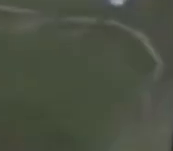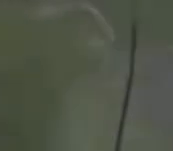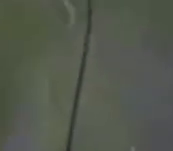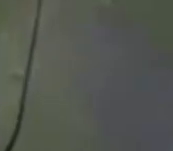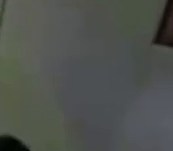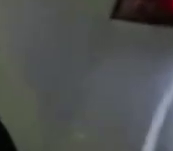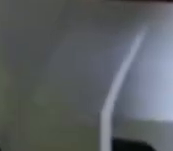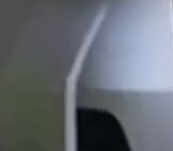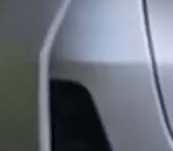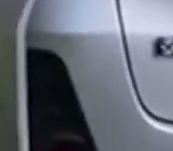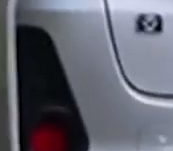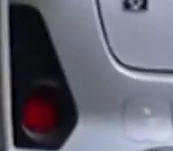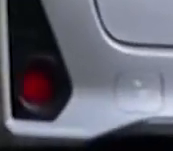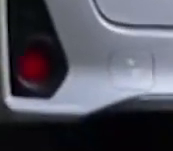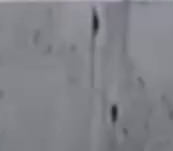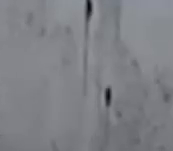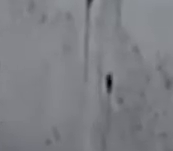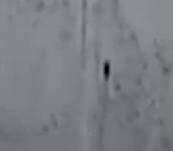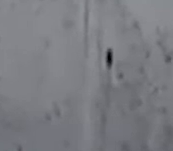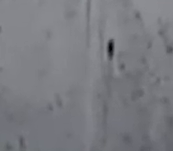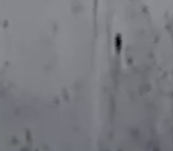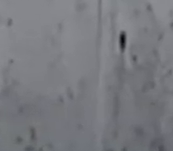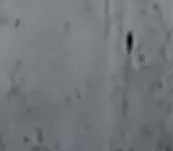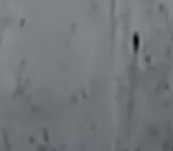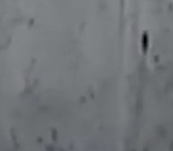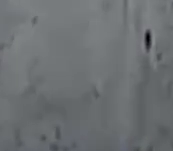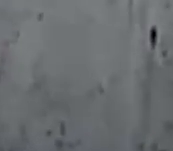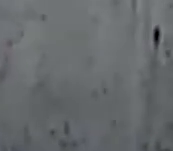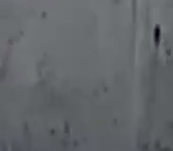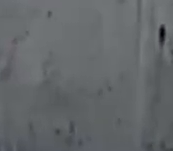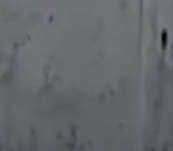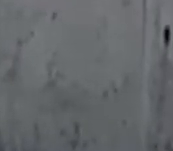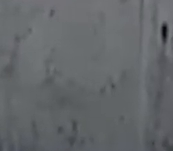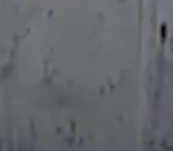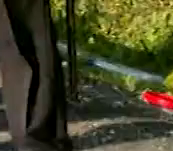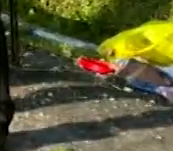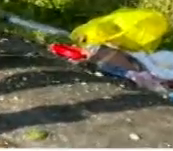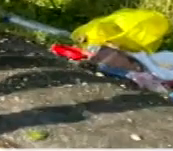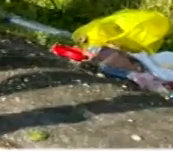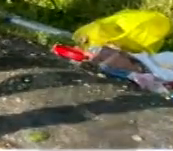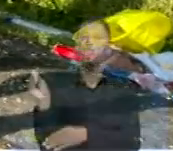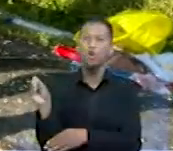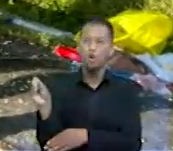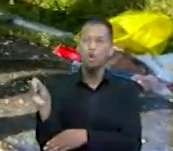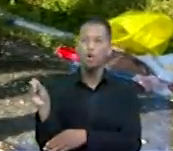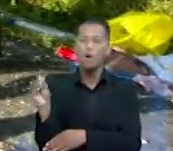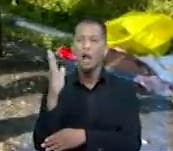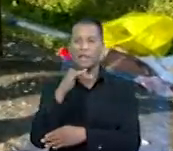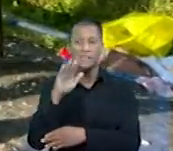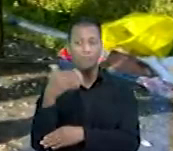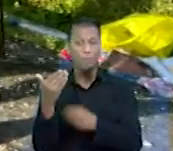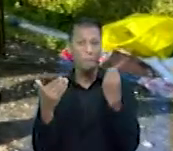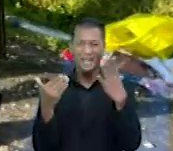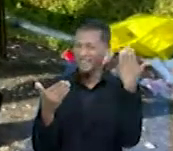Maut berawal saat mobil Elf melaju dari arah Pasuruan menuju Bawen dengan tujuan Semarang pada Sabtu dini hari. Saat melintas